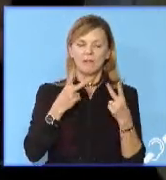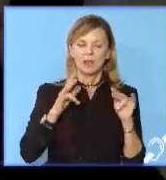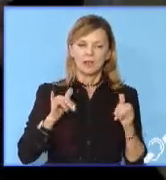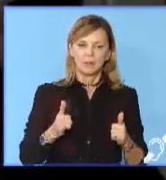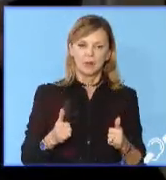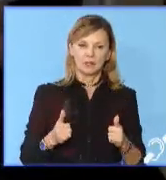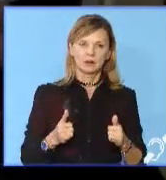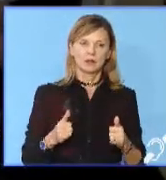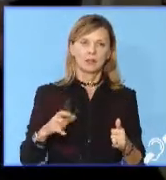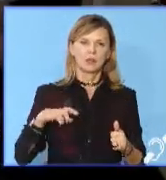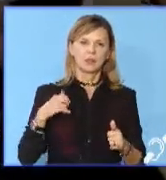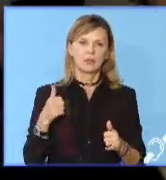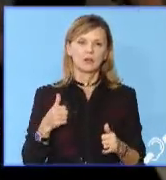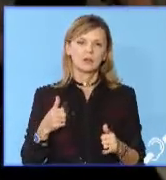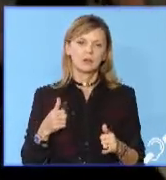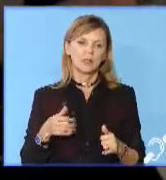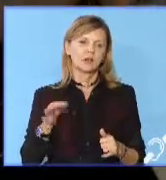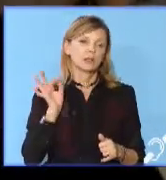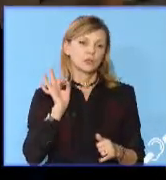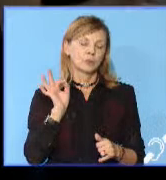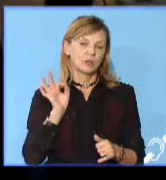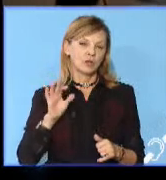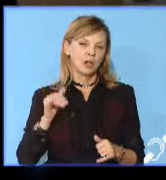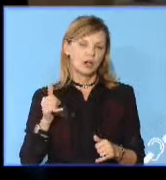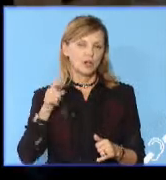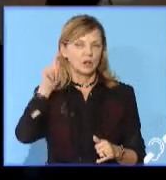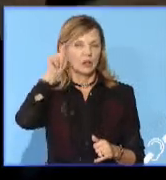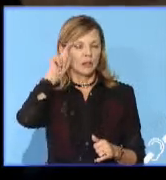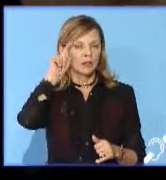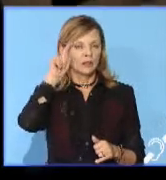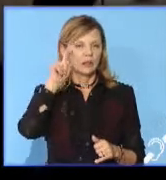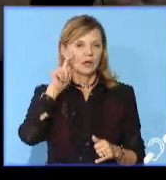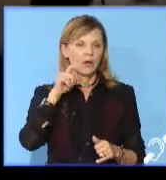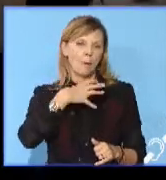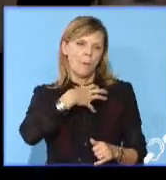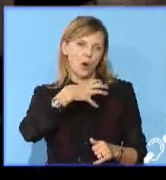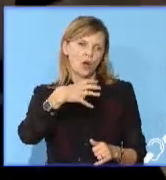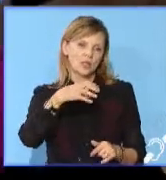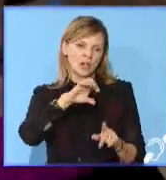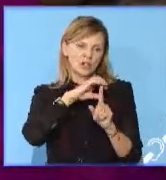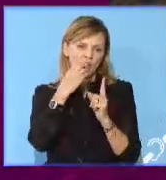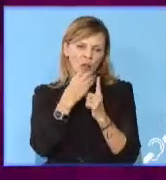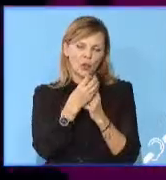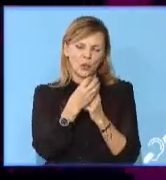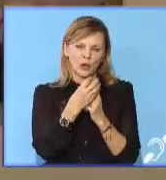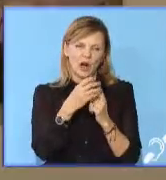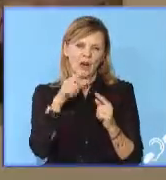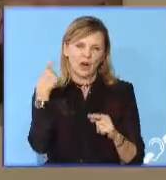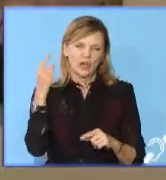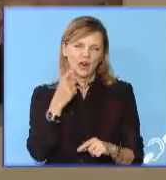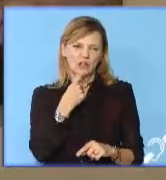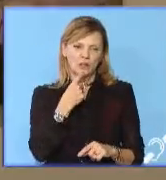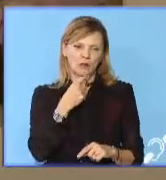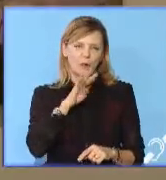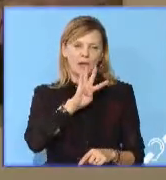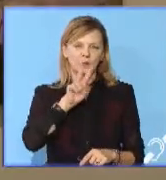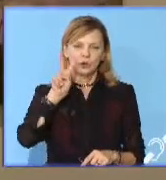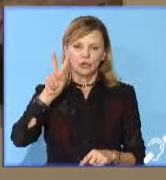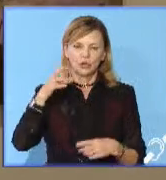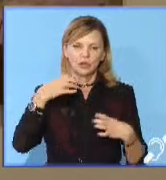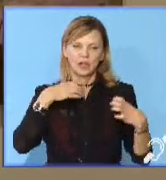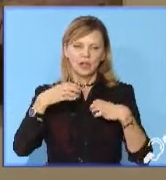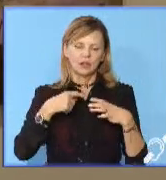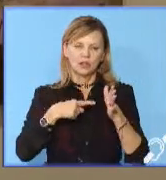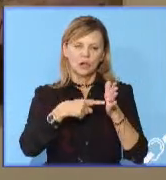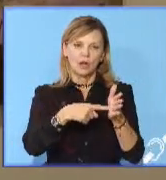eveniment. Este deosebit și cred că îmbogățește cultural orașul. 42 de artiști și-au